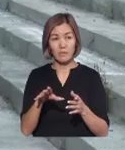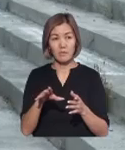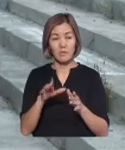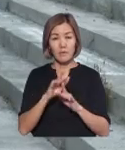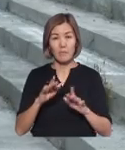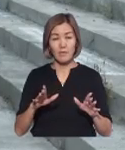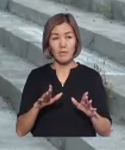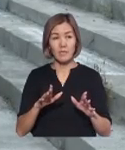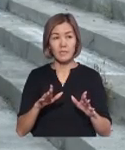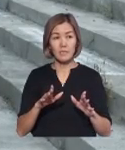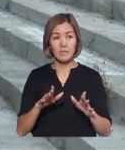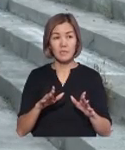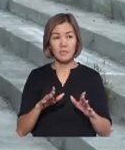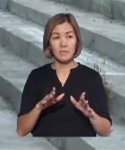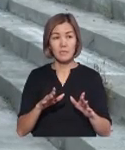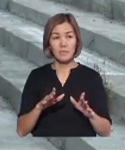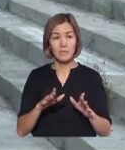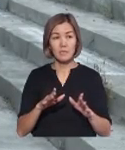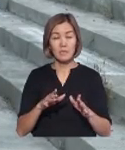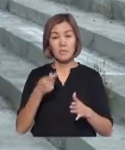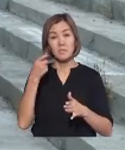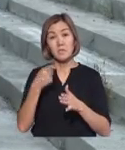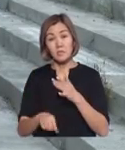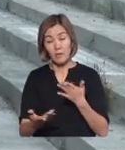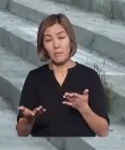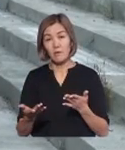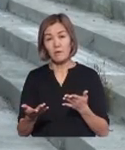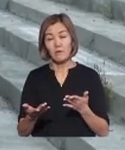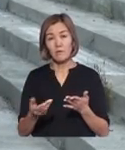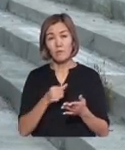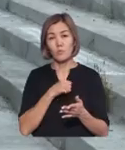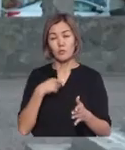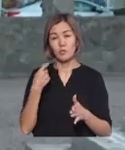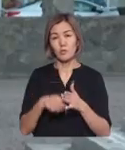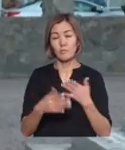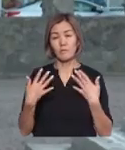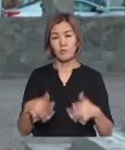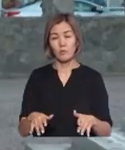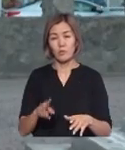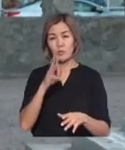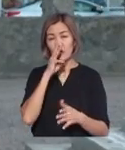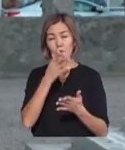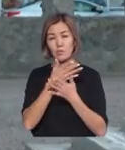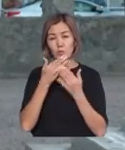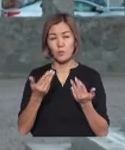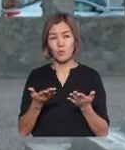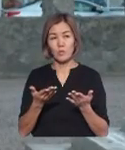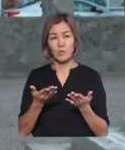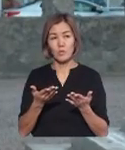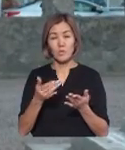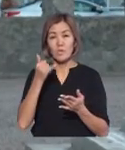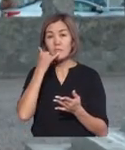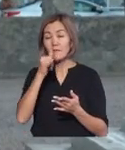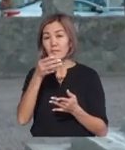балаларды әкеледі ол балалар. А садик жабық тұр. Өздері жауып қойды, болды. Зарплата жоқ.